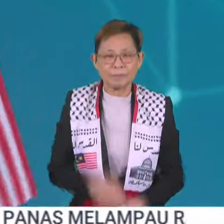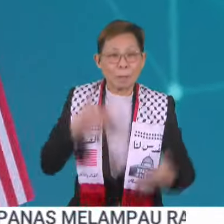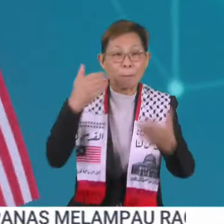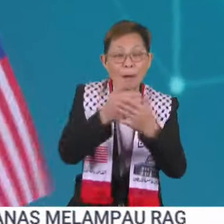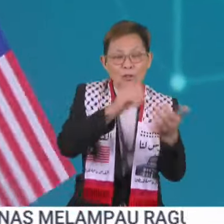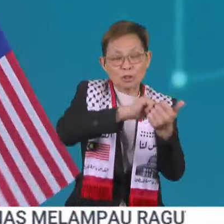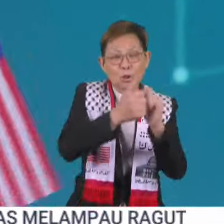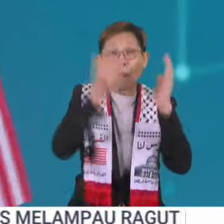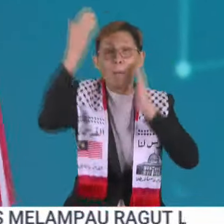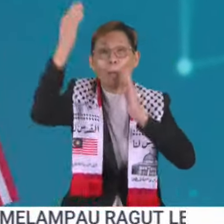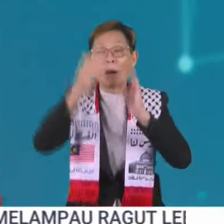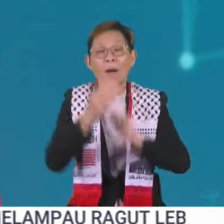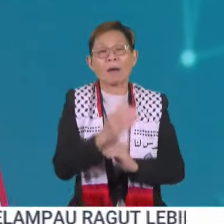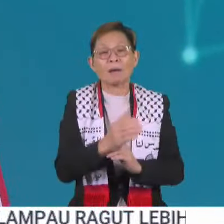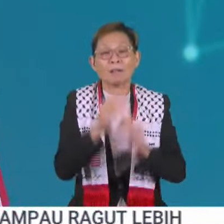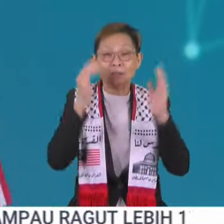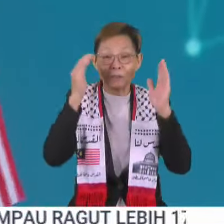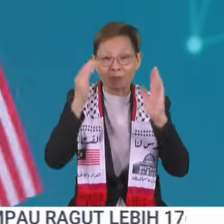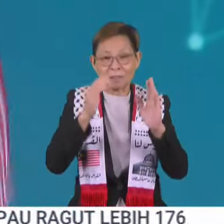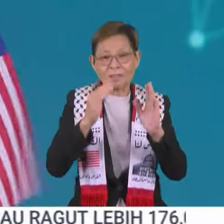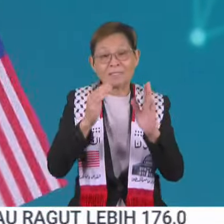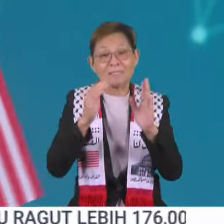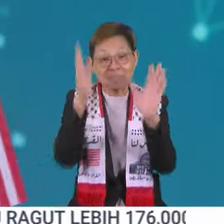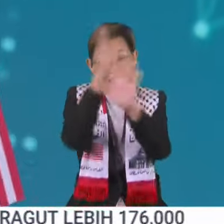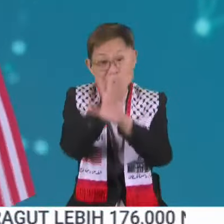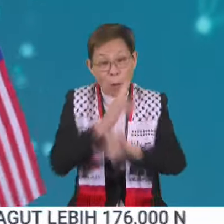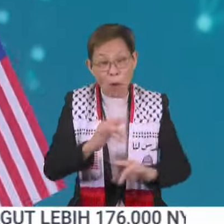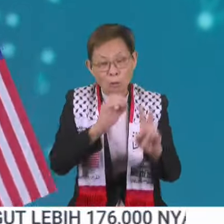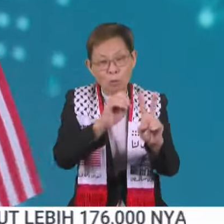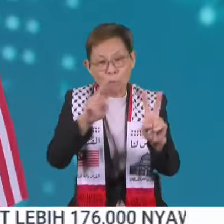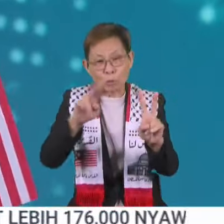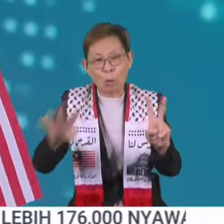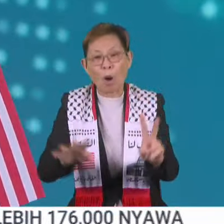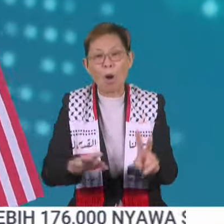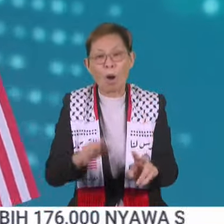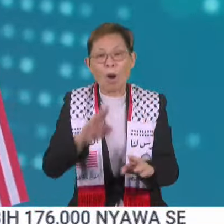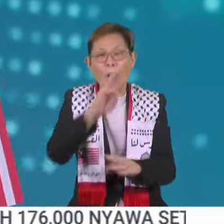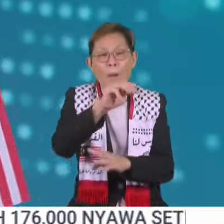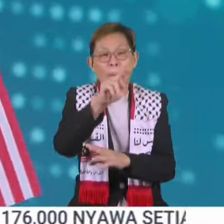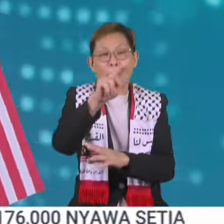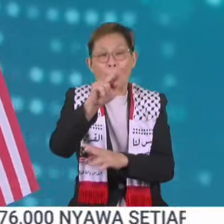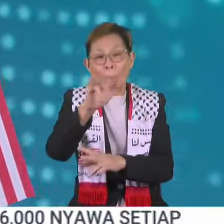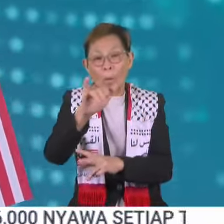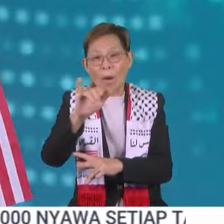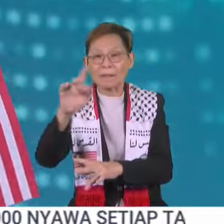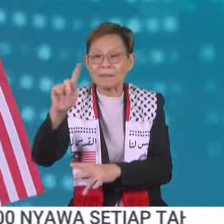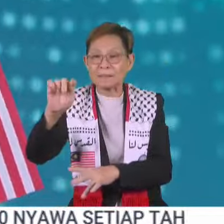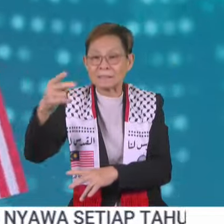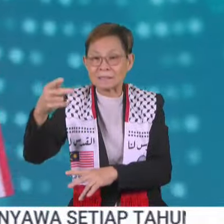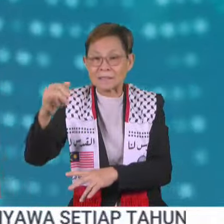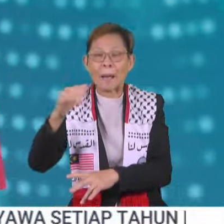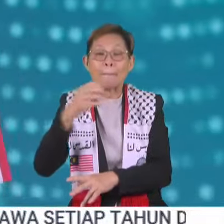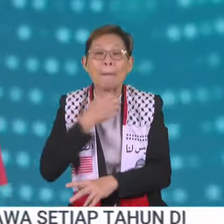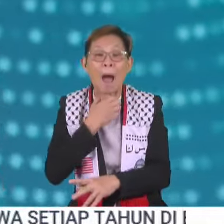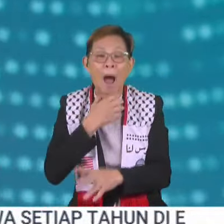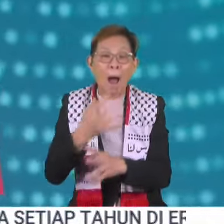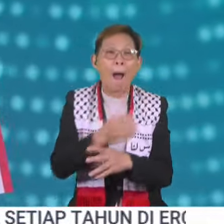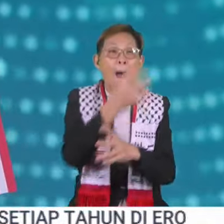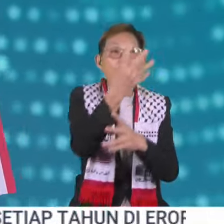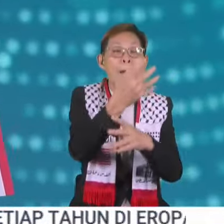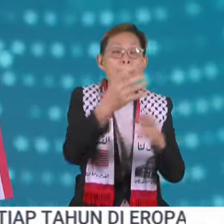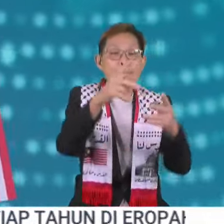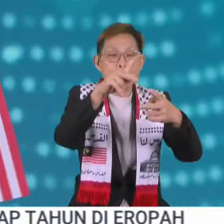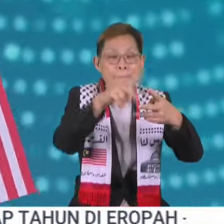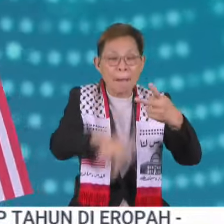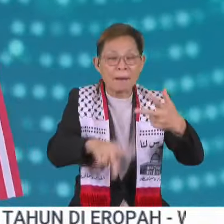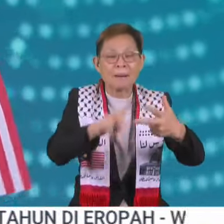Menjelang Sukan Malaysia Sukma Sarawak 2024, skuad Muay Thai Kedah menyasarkan 5 pingat pada edisi kali ini. Ia melibatkan 1 emas, 1